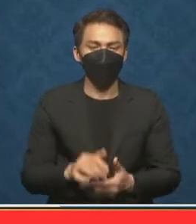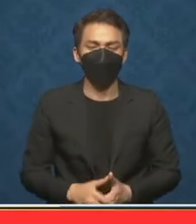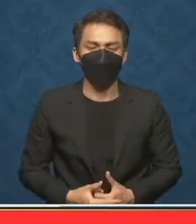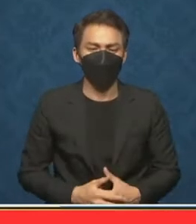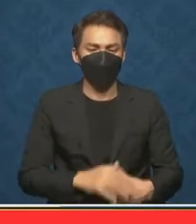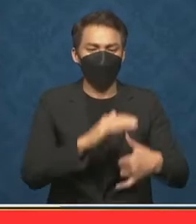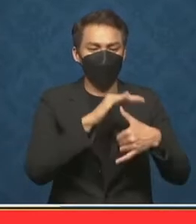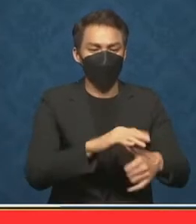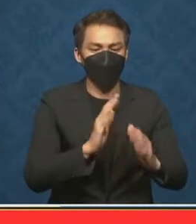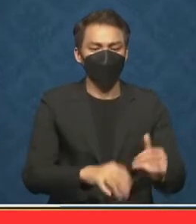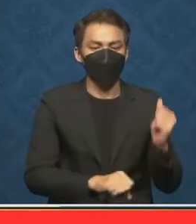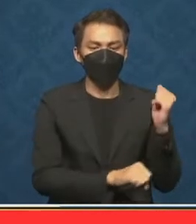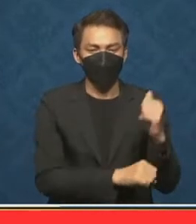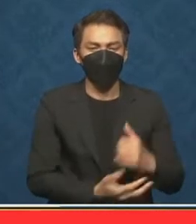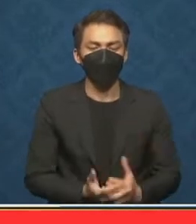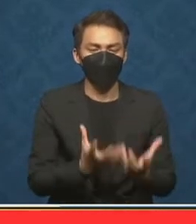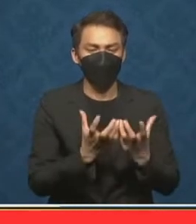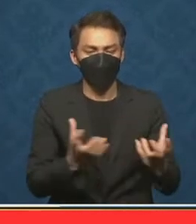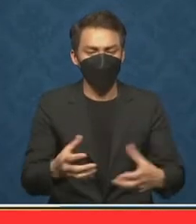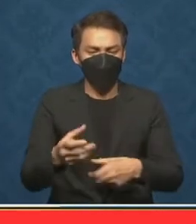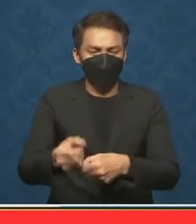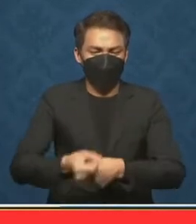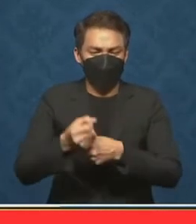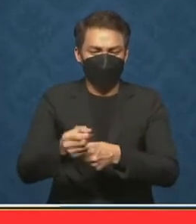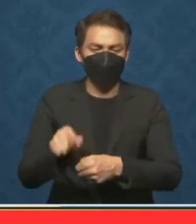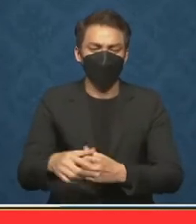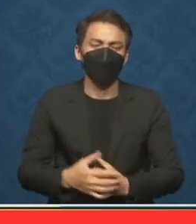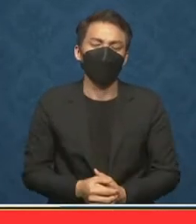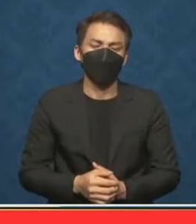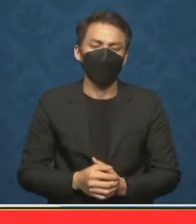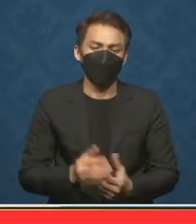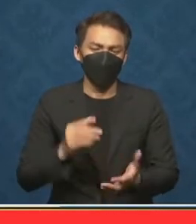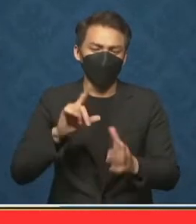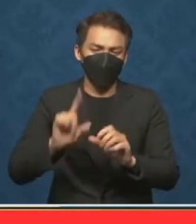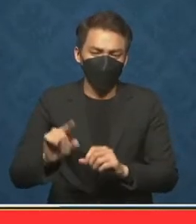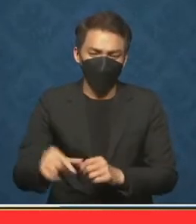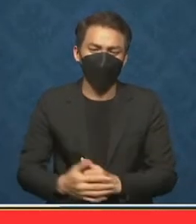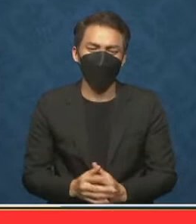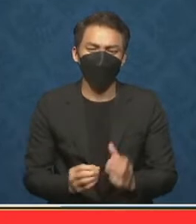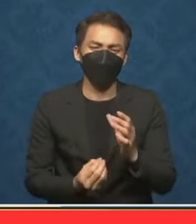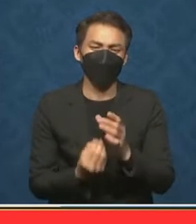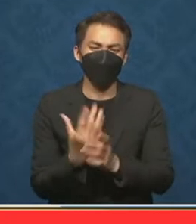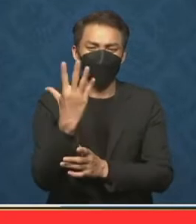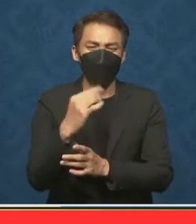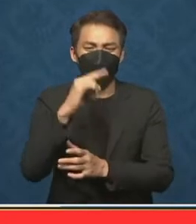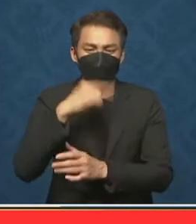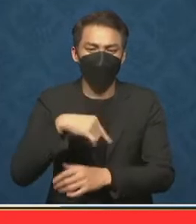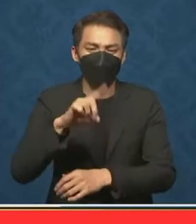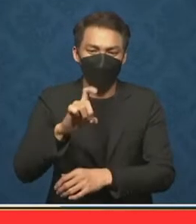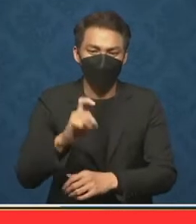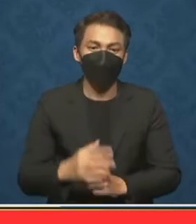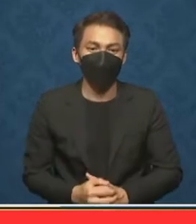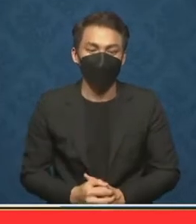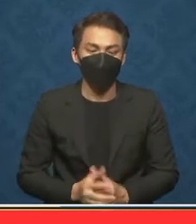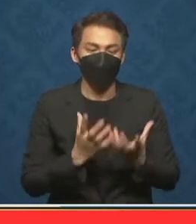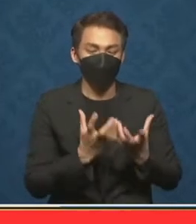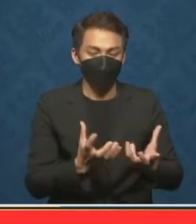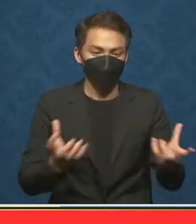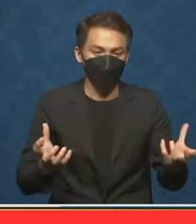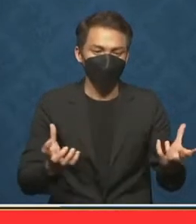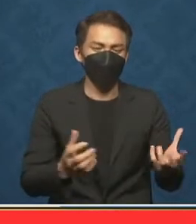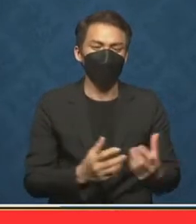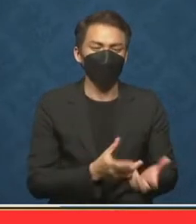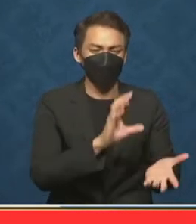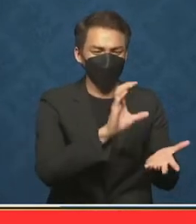าสินคาทมาจากเกษตรกรจะไมให้ต้นไม้ประเทศไทยายได้อย่ไรครัท่ประทานของเจ้าสัวแงทุอย่างเลยครั